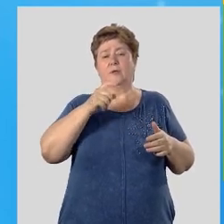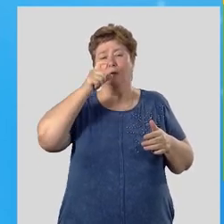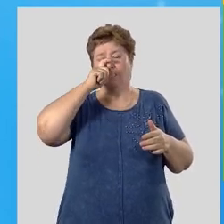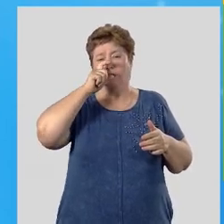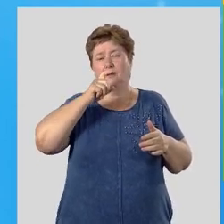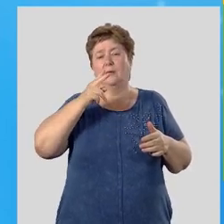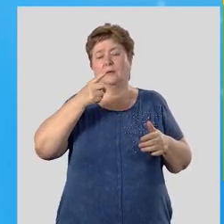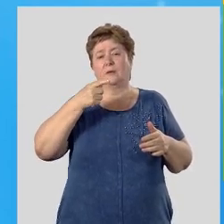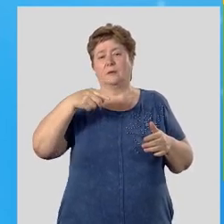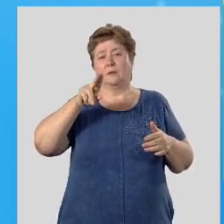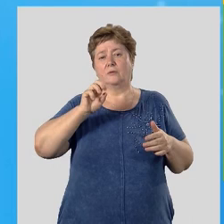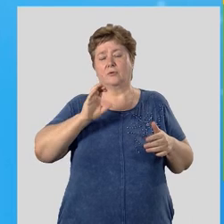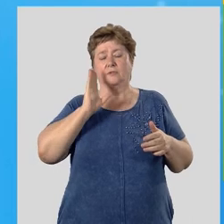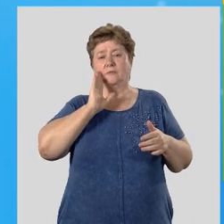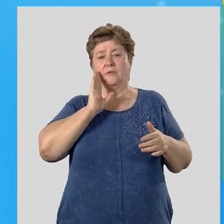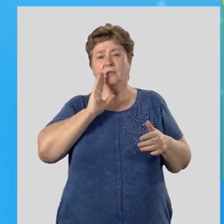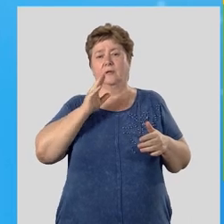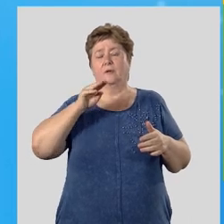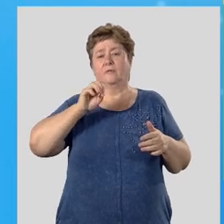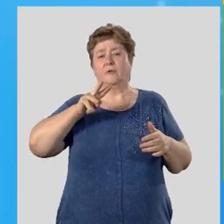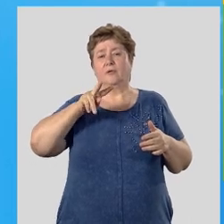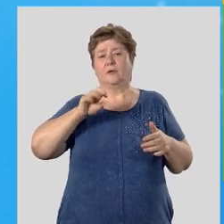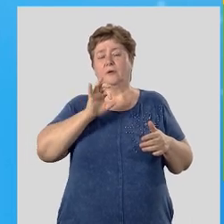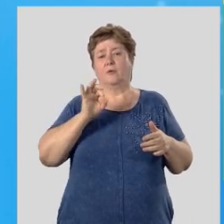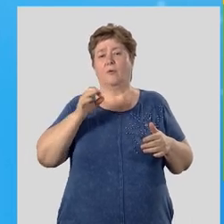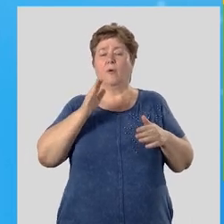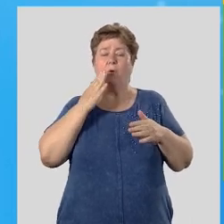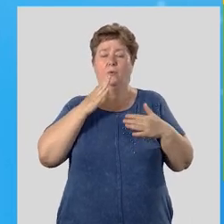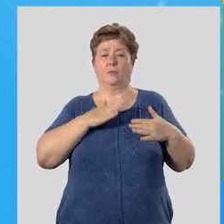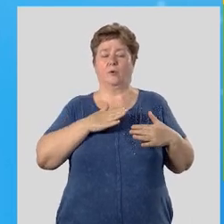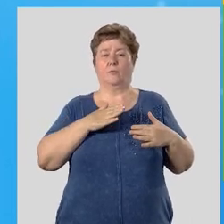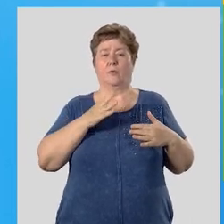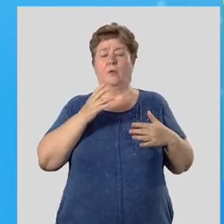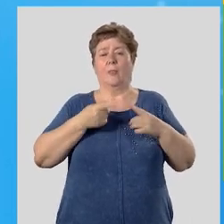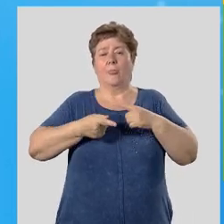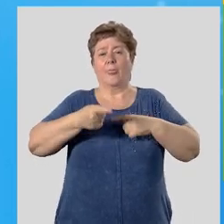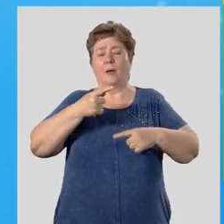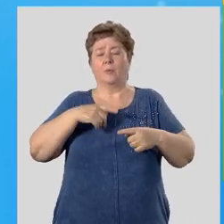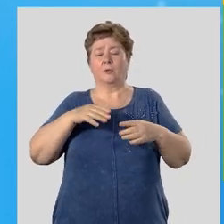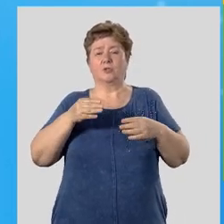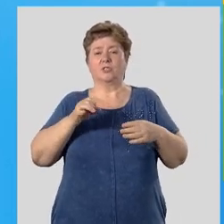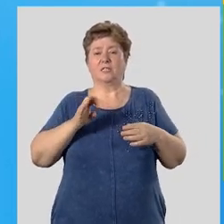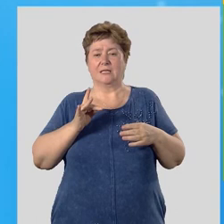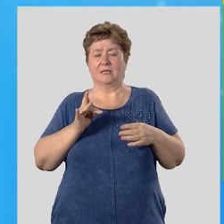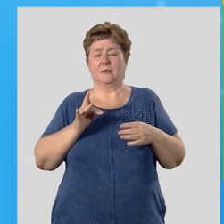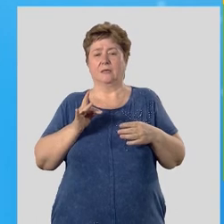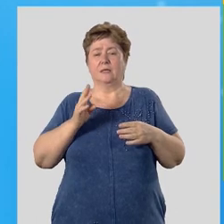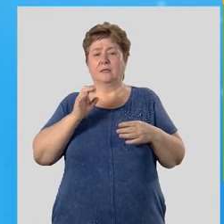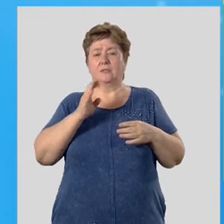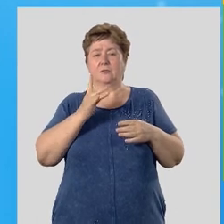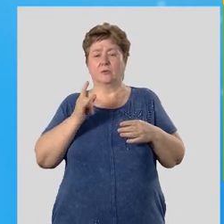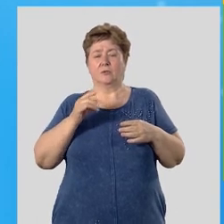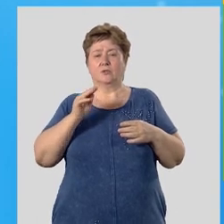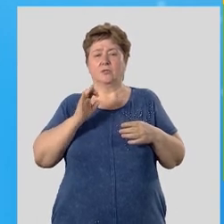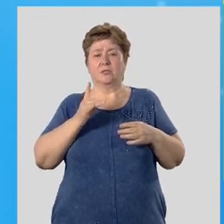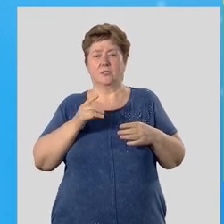греческого «гидос» – это вода, «филио» – люблю. А вот наоборот, жирные кислоты,